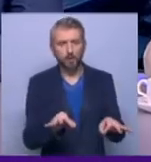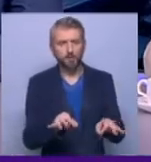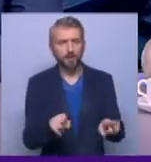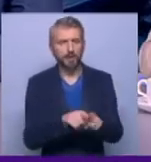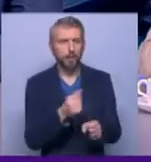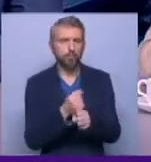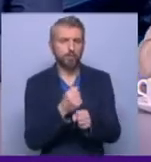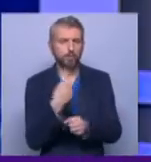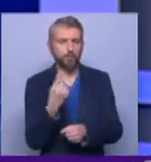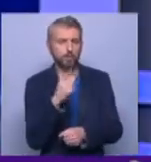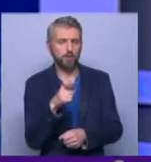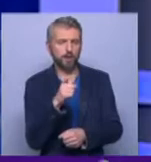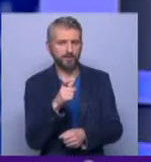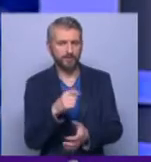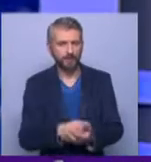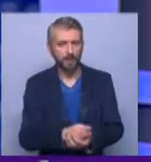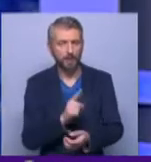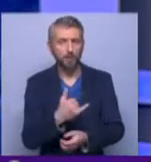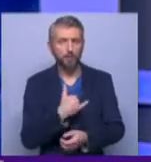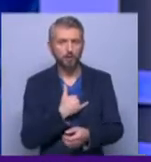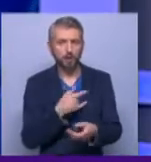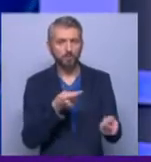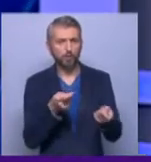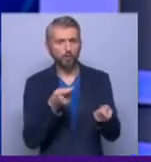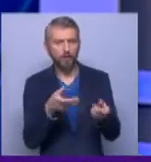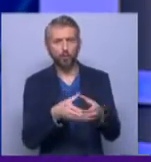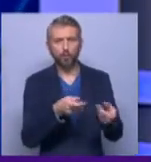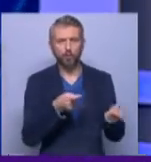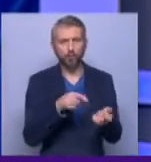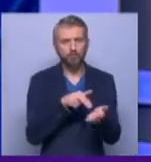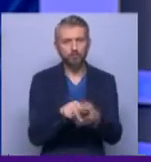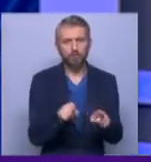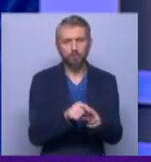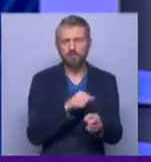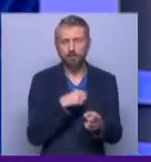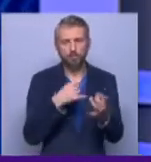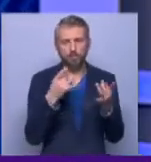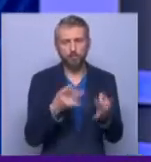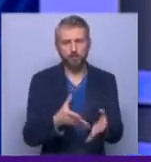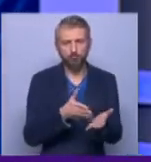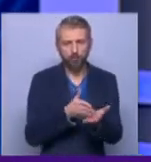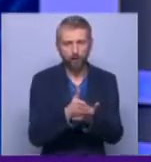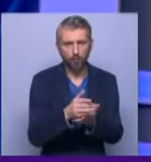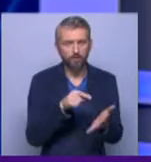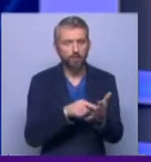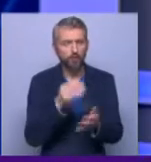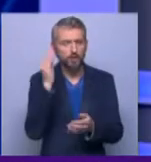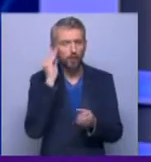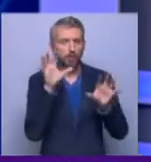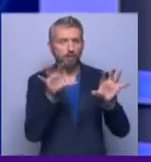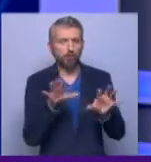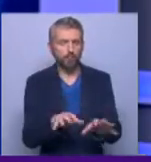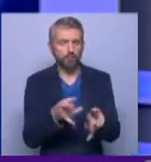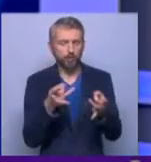таке робити облгазам. Але в нас регулятор і уряд пішли самим таким простим шляхом, з точки зору законодавства